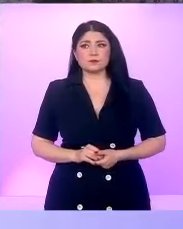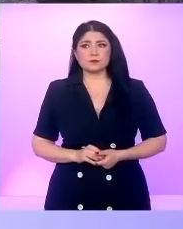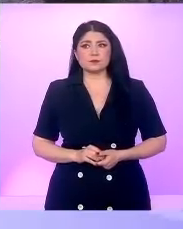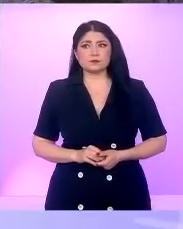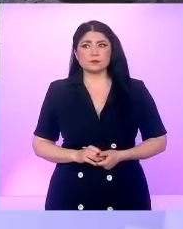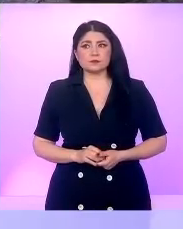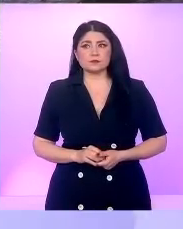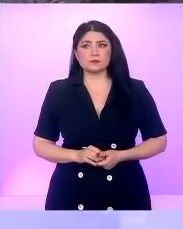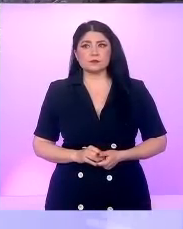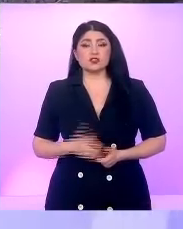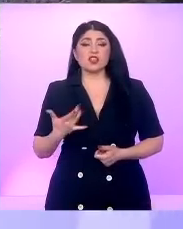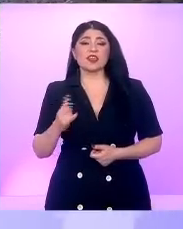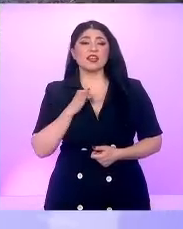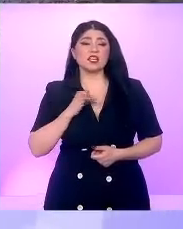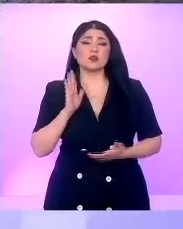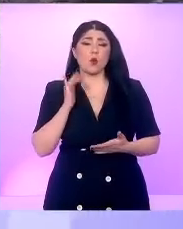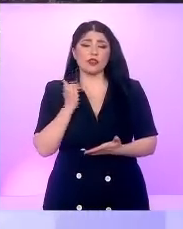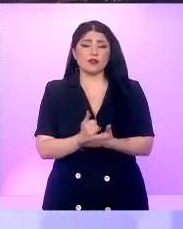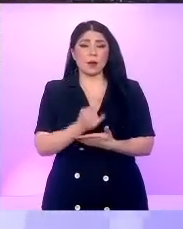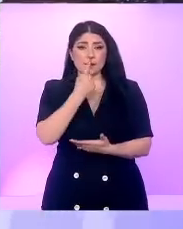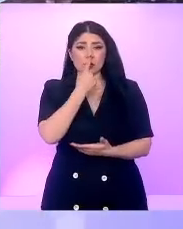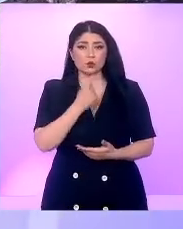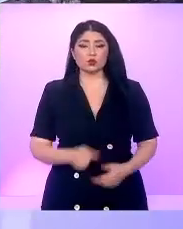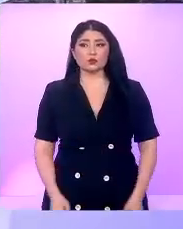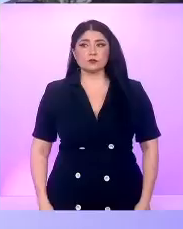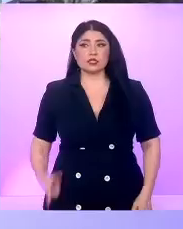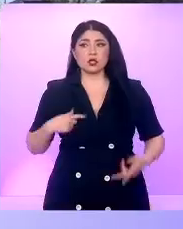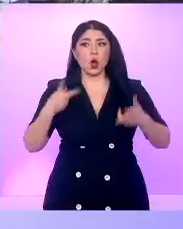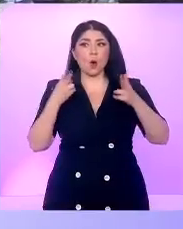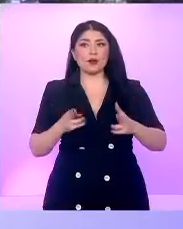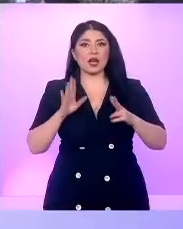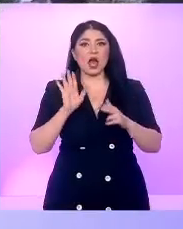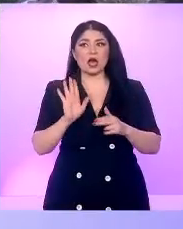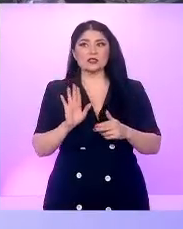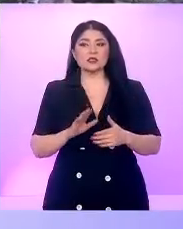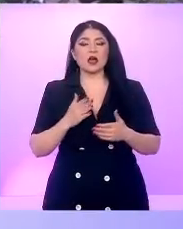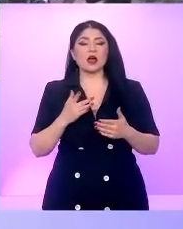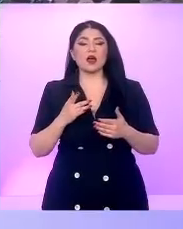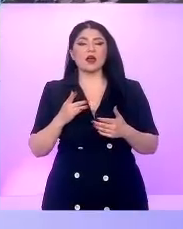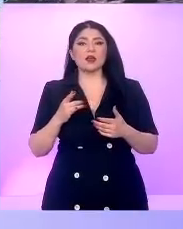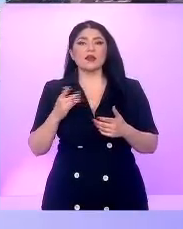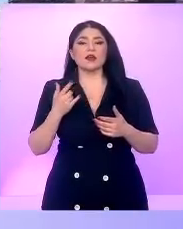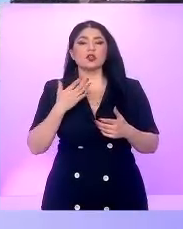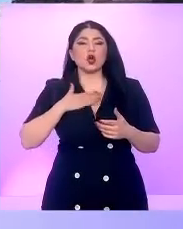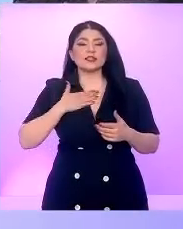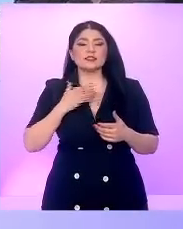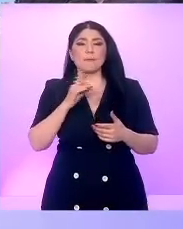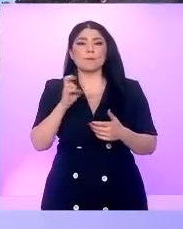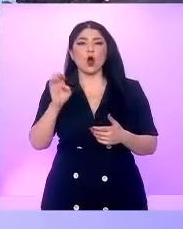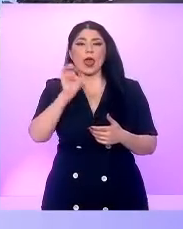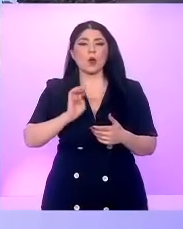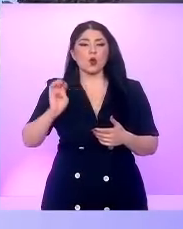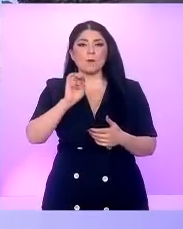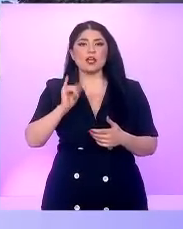Ce interesează pe ruși este stoparea acestui curent pro-european și pro-occidental pe care îl reprezintă